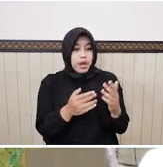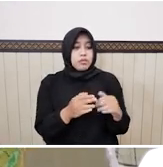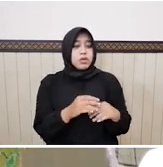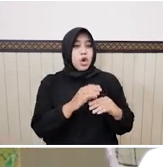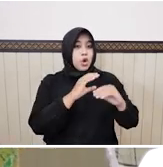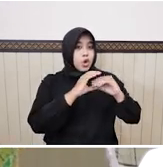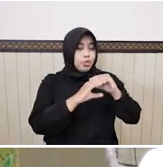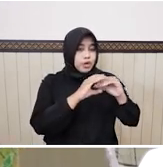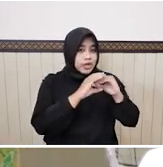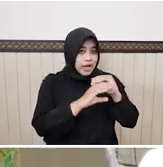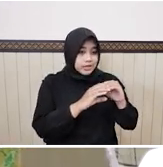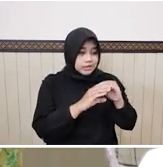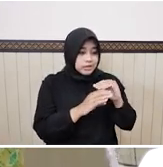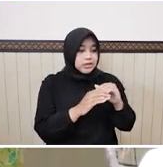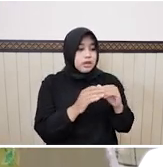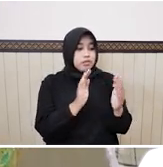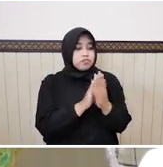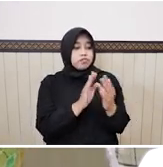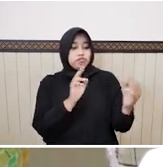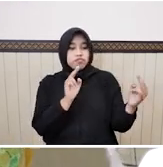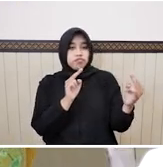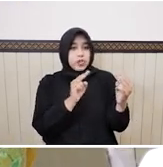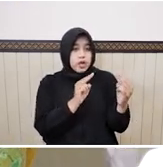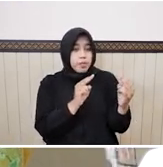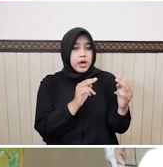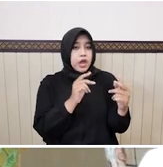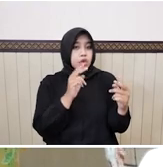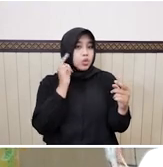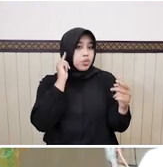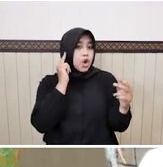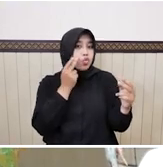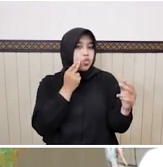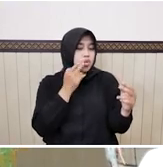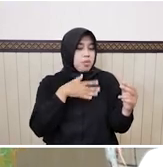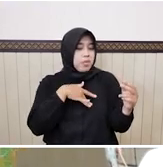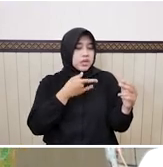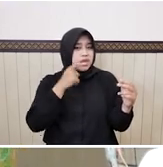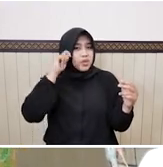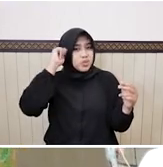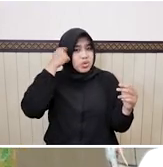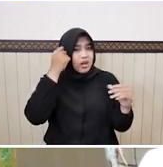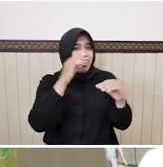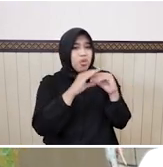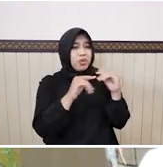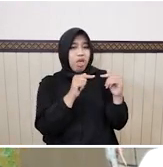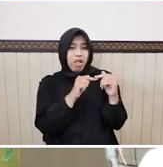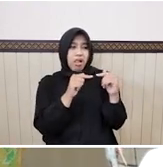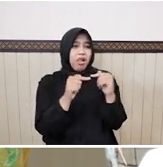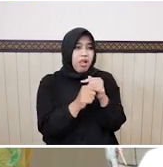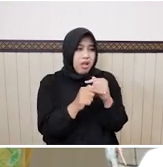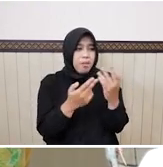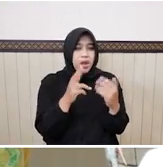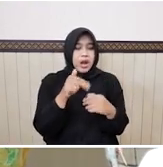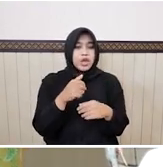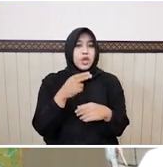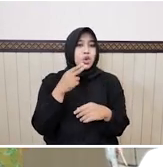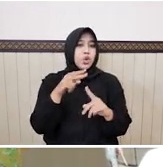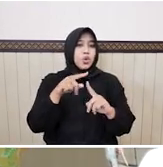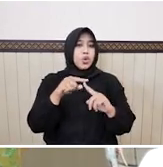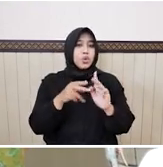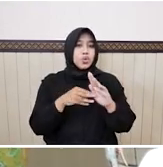komunikasi berhadapan dengan tunarungu kita juga akan merasa kesulitan apalagi yang tunawicara